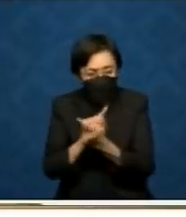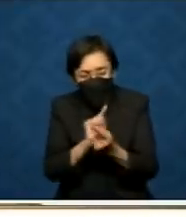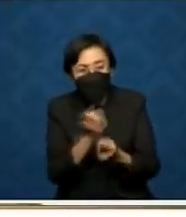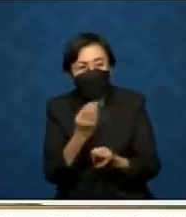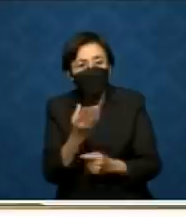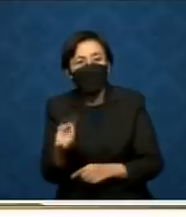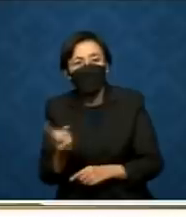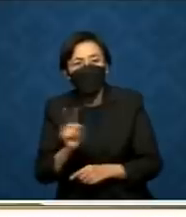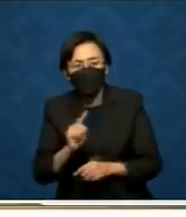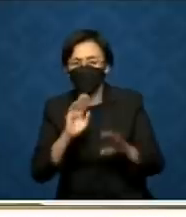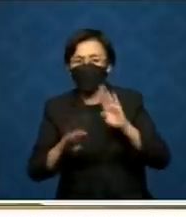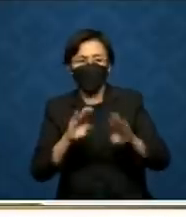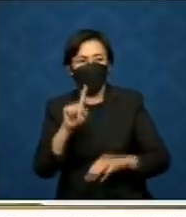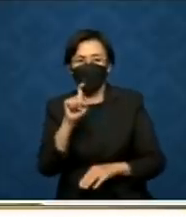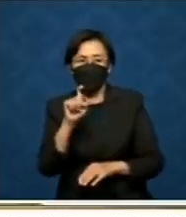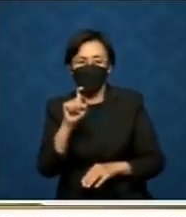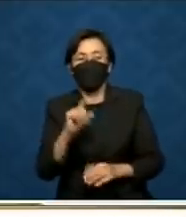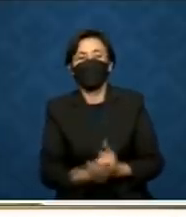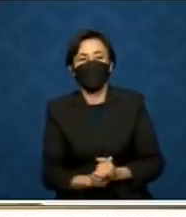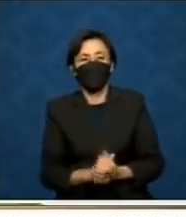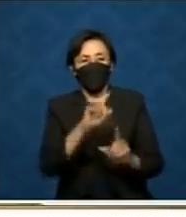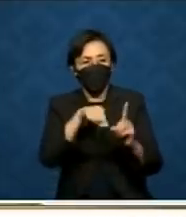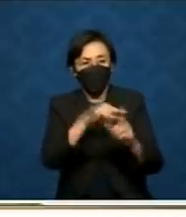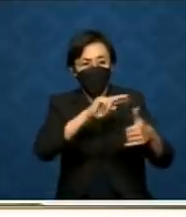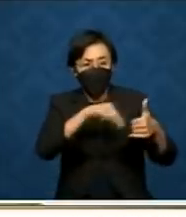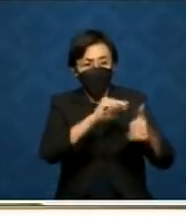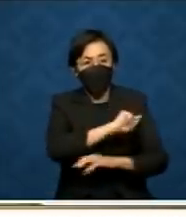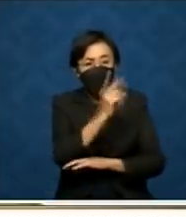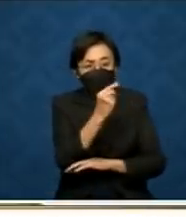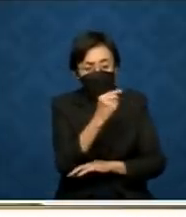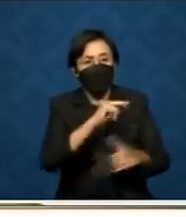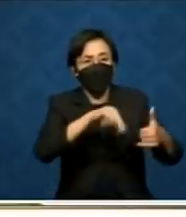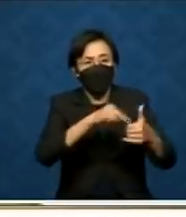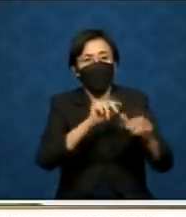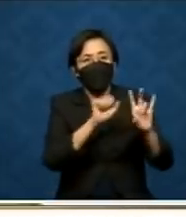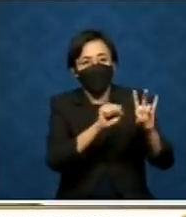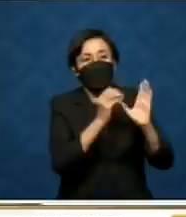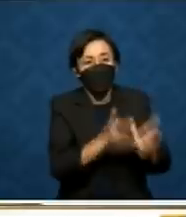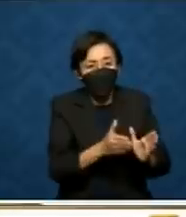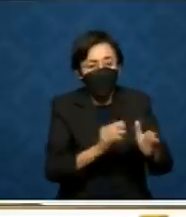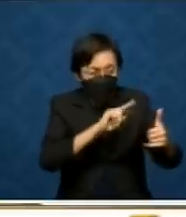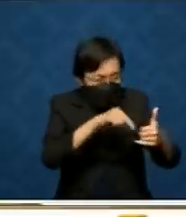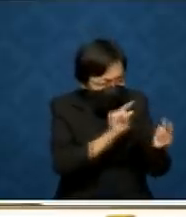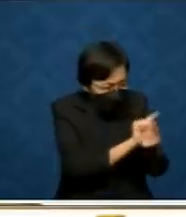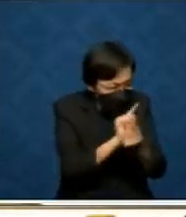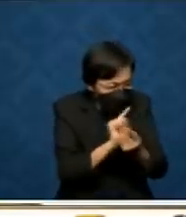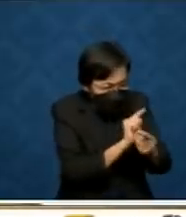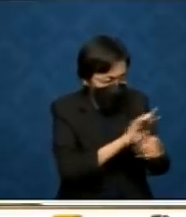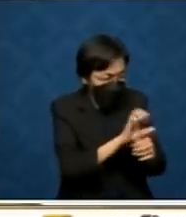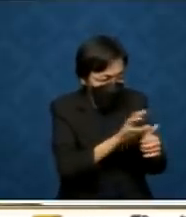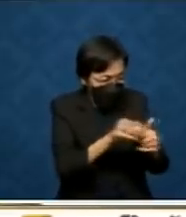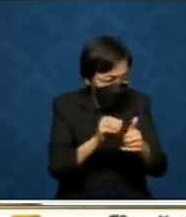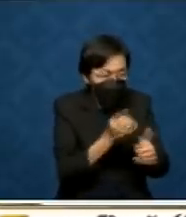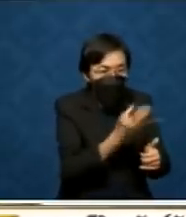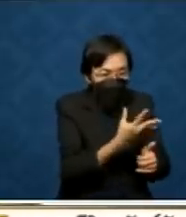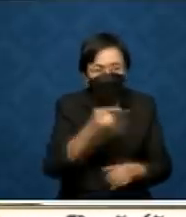เอาไปเทียบก็ได้ยังไงแต่อังกฤษอยู่ตัว 7แสนหมอเขาก็เจอเยอะของ